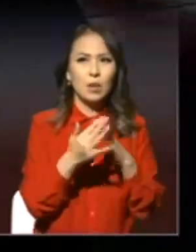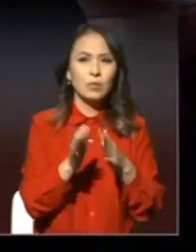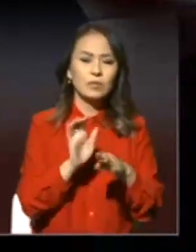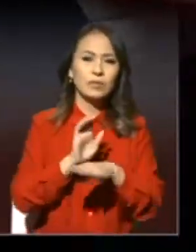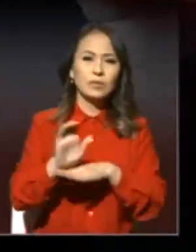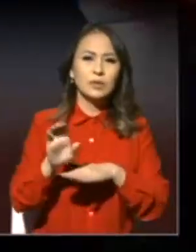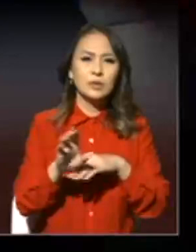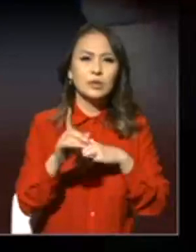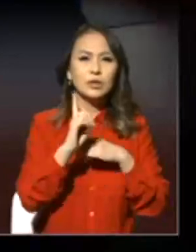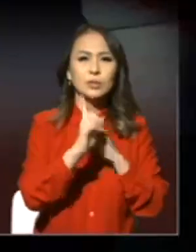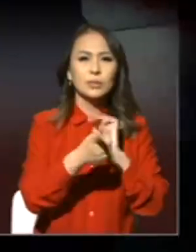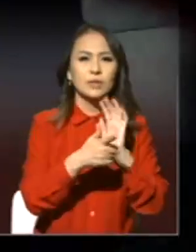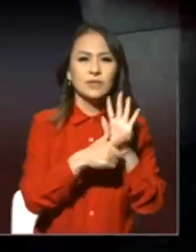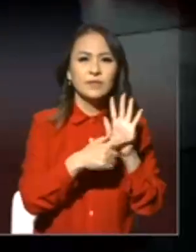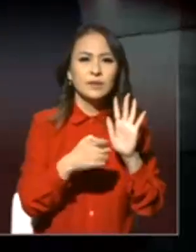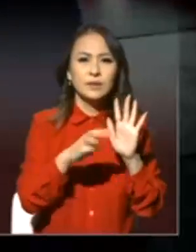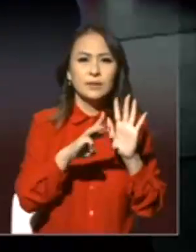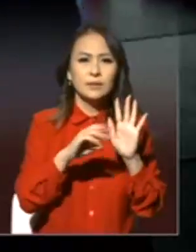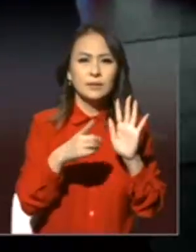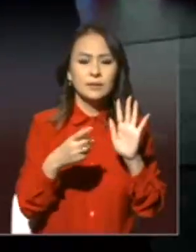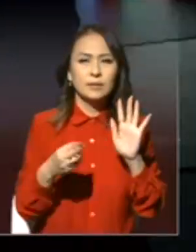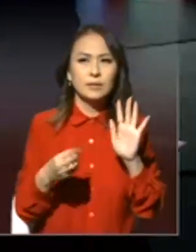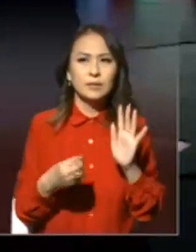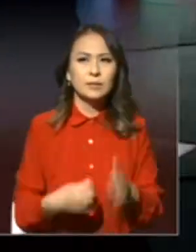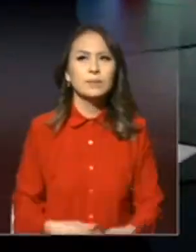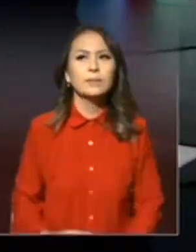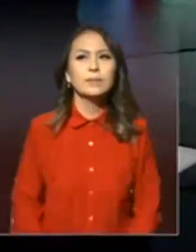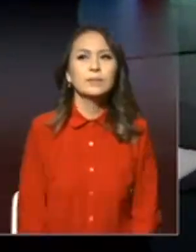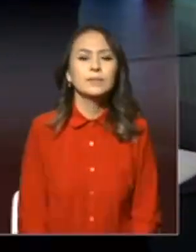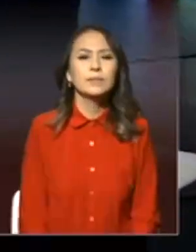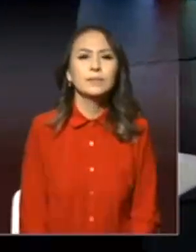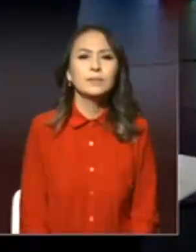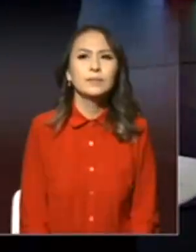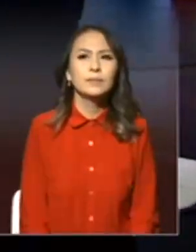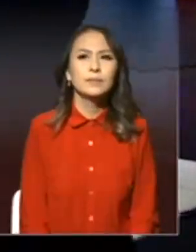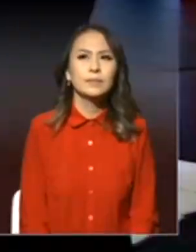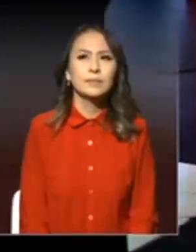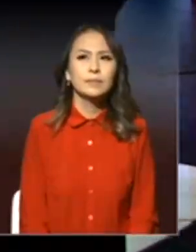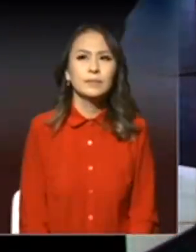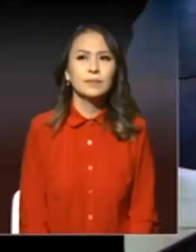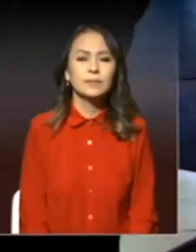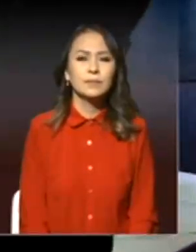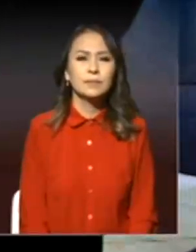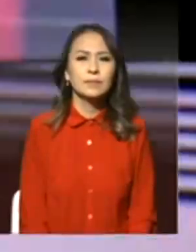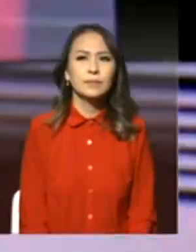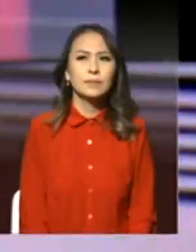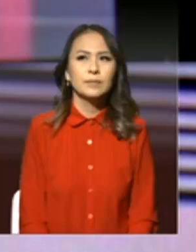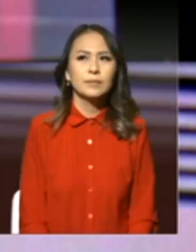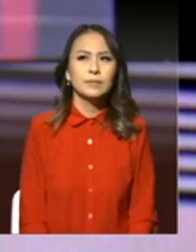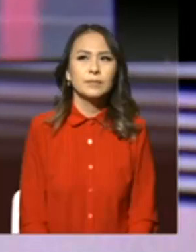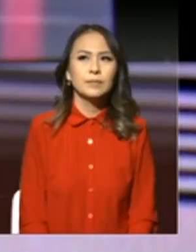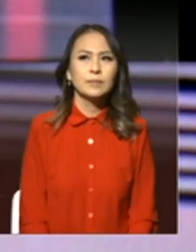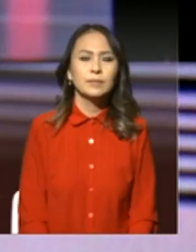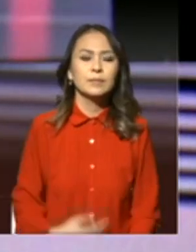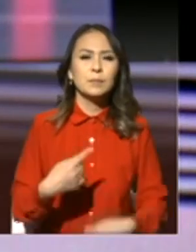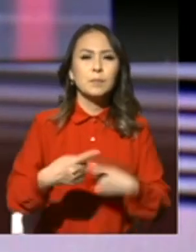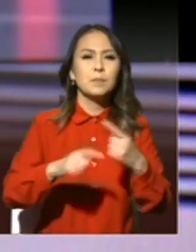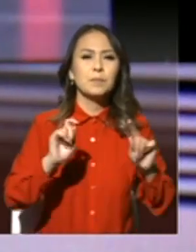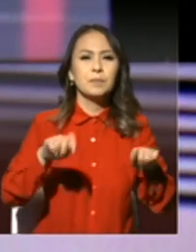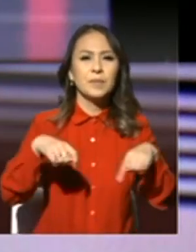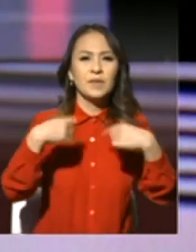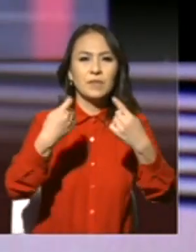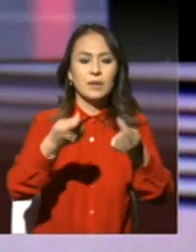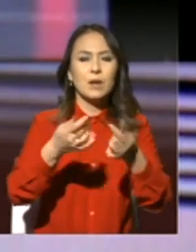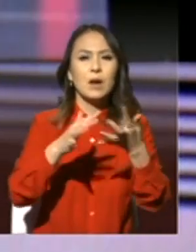бағалары 1700 теңге. Ауылда 1700 теңге. Ауылда сатып алатын. Базарға барғанда қымбат емес сонда? Иә, базарда